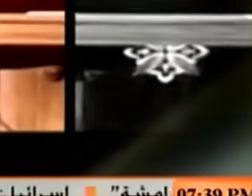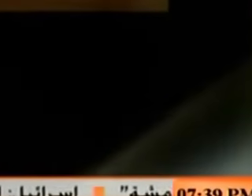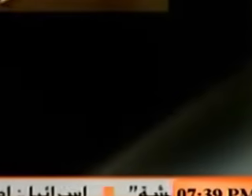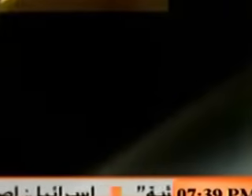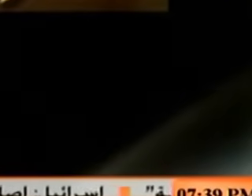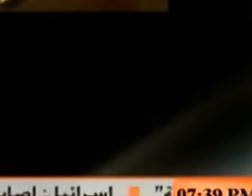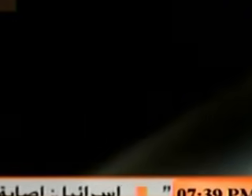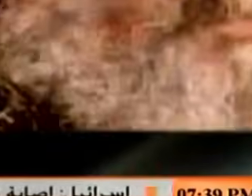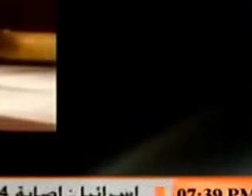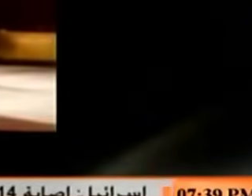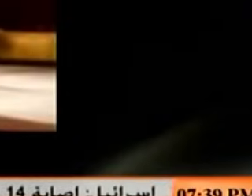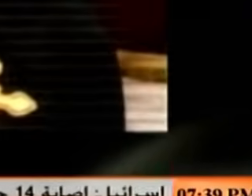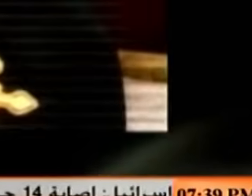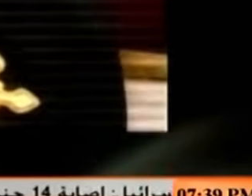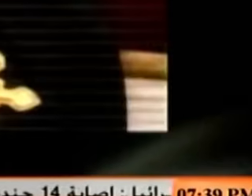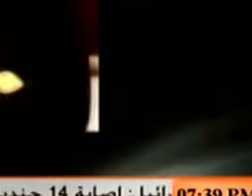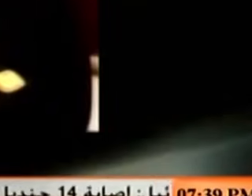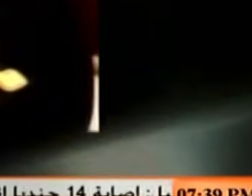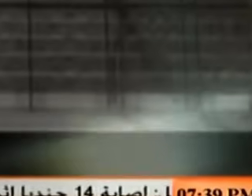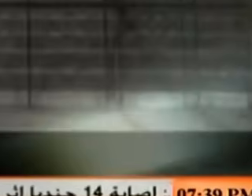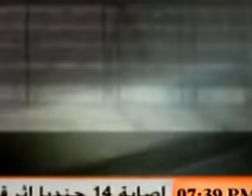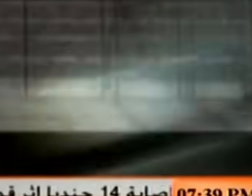امين ا